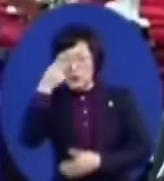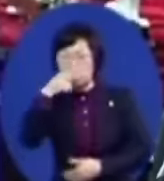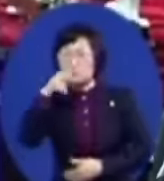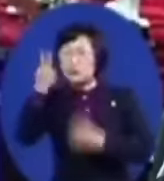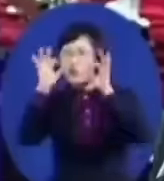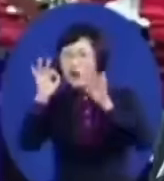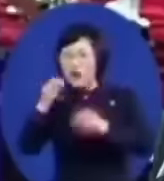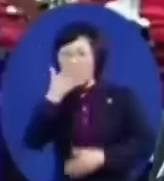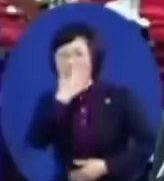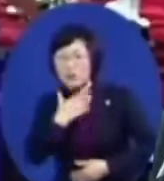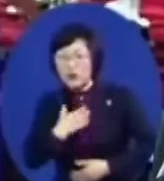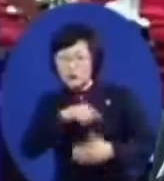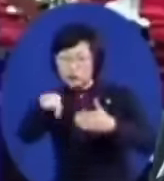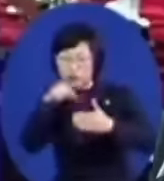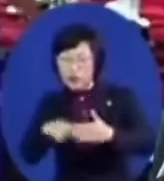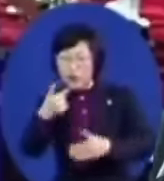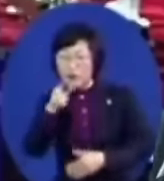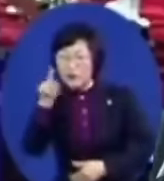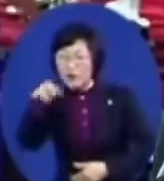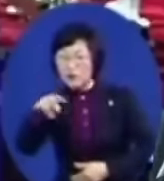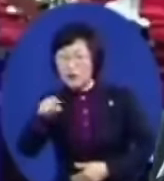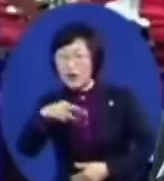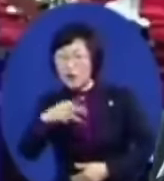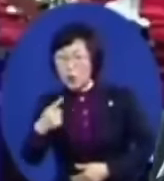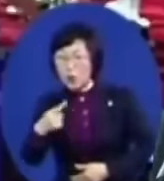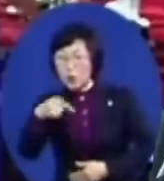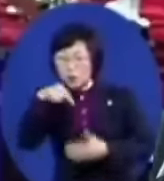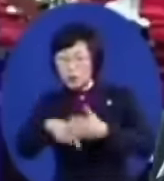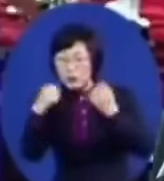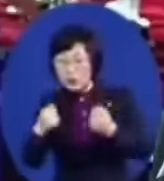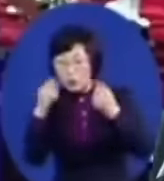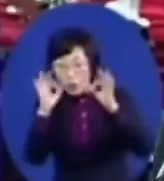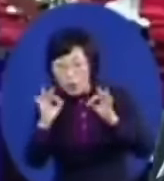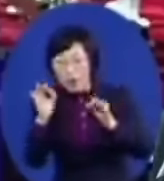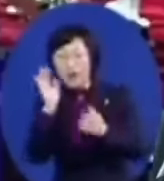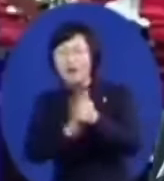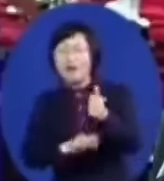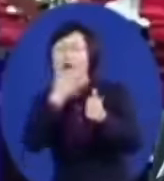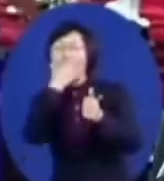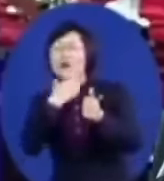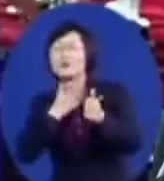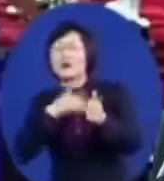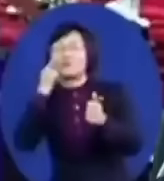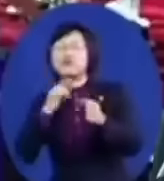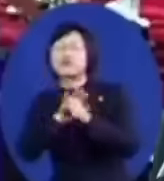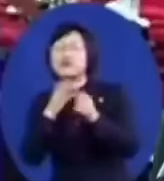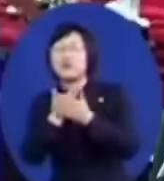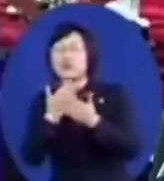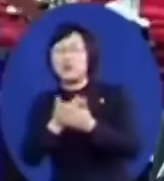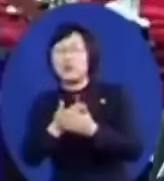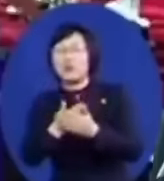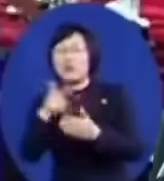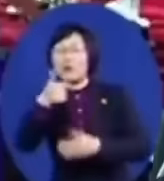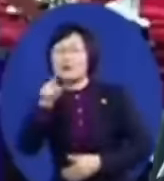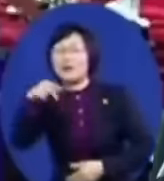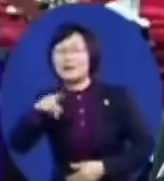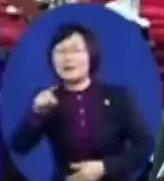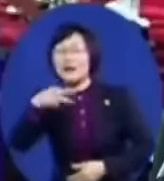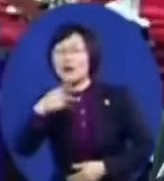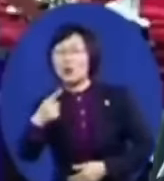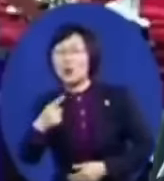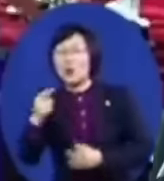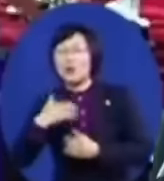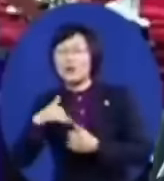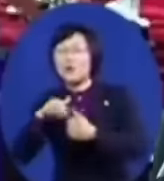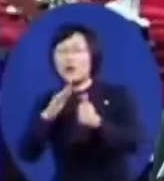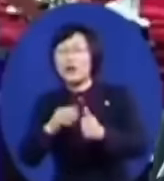품에 있는 나사로를 보고 불러 이르되 아버지 아브라함이여 나를 긍휼히 여기서 나사로를 보내어 그 손가락 끝에 물을 찍어내